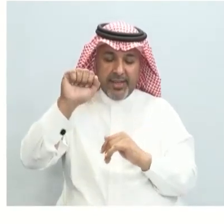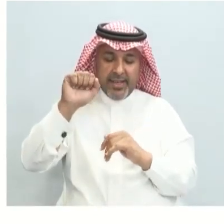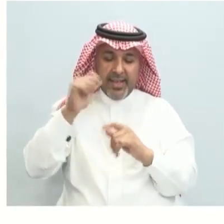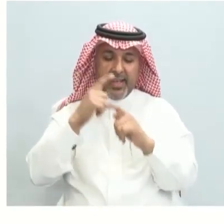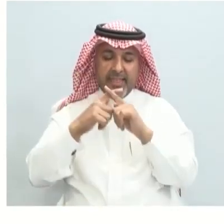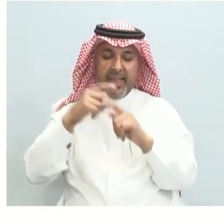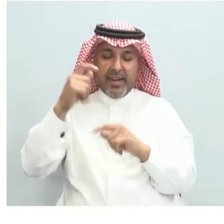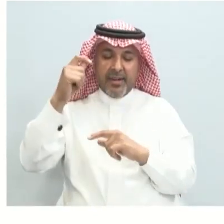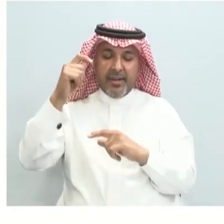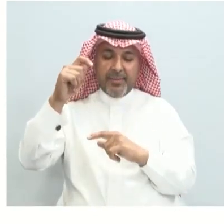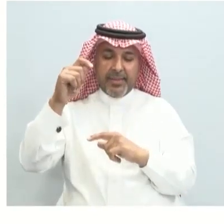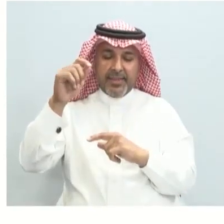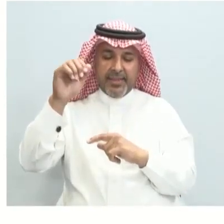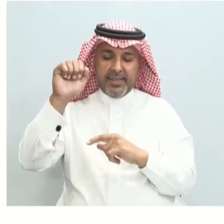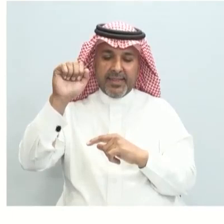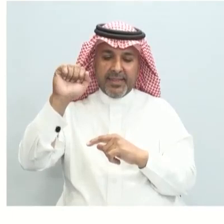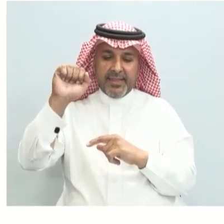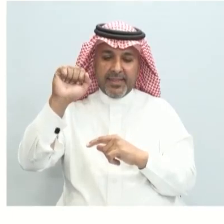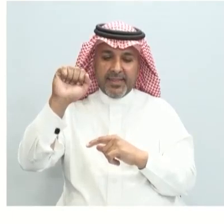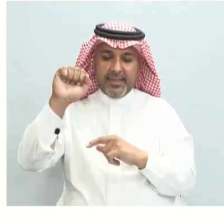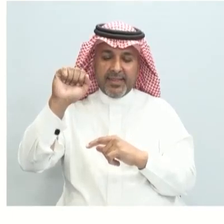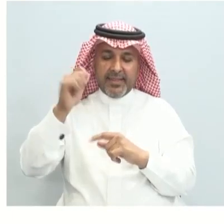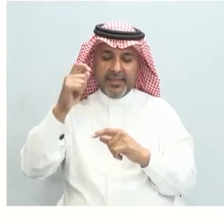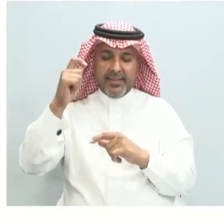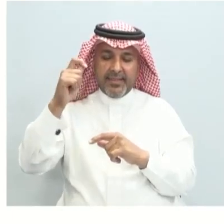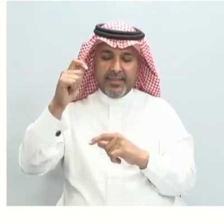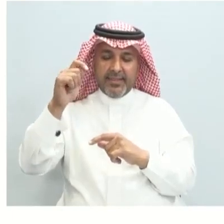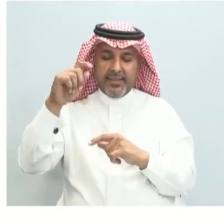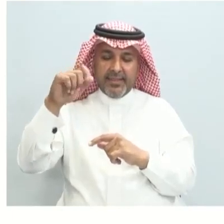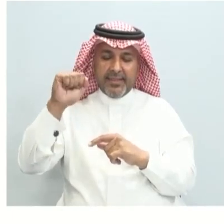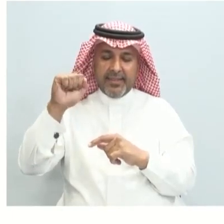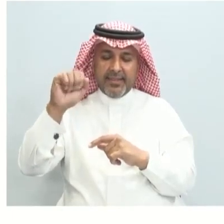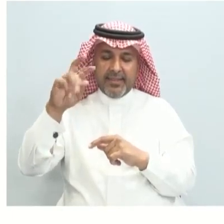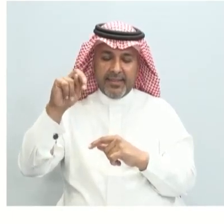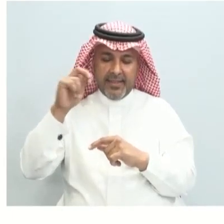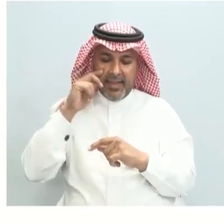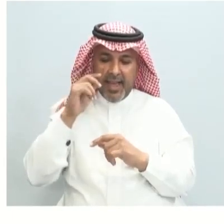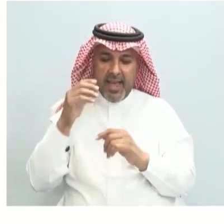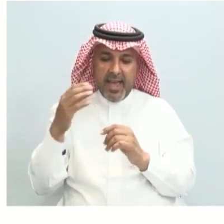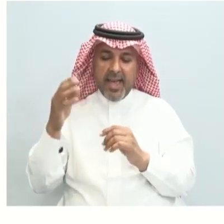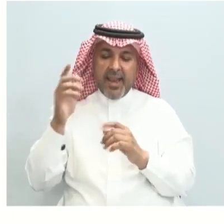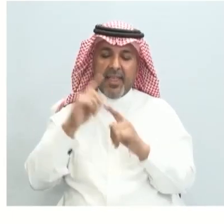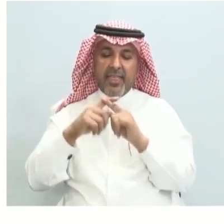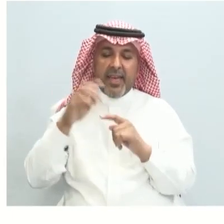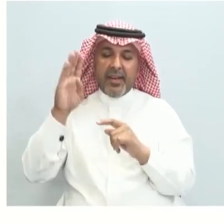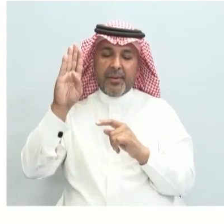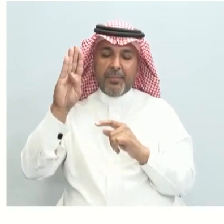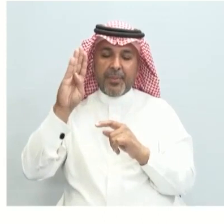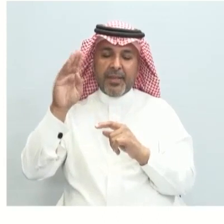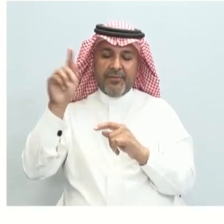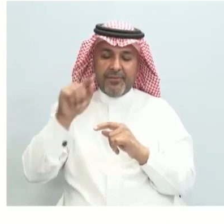مهما كان الرقم A هذا لا يؤثر على السعة, لا يؤثر على السعة لأن السعة إيش